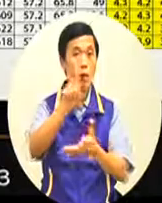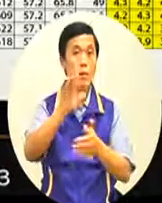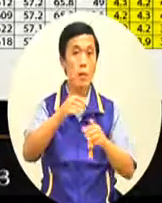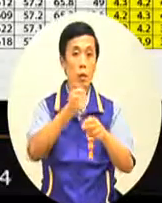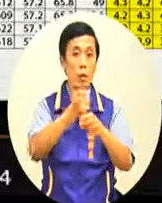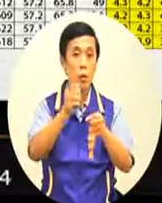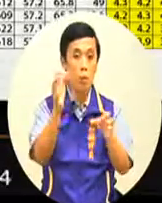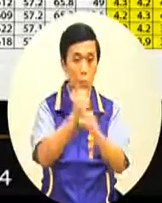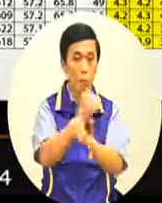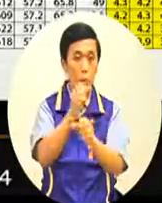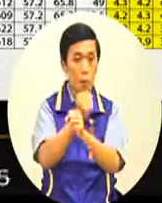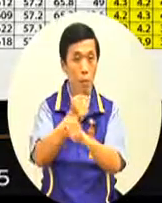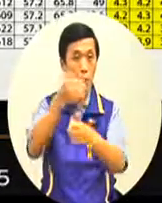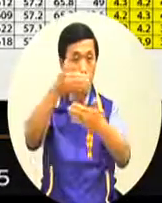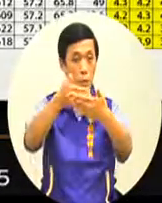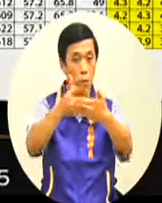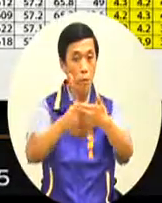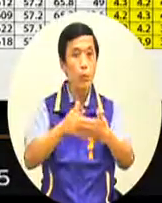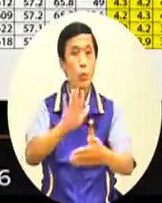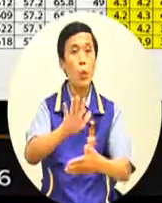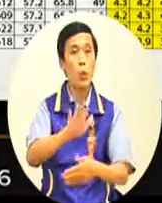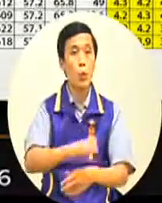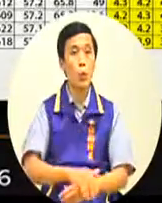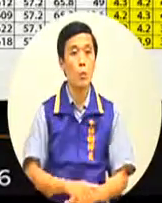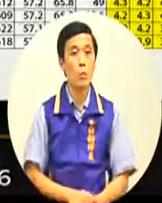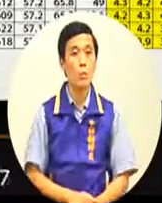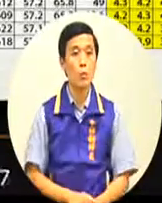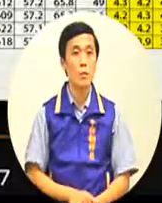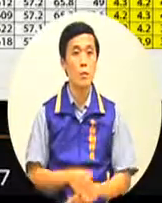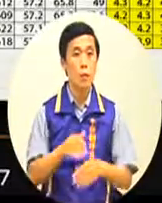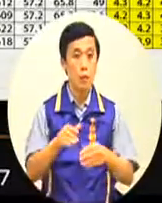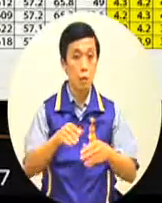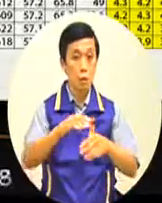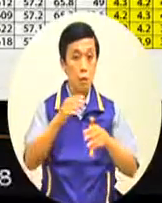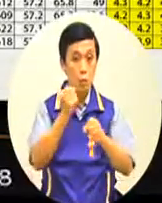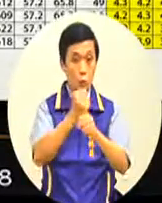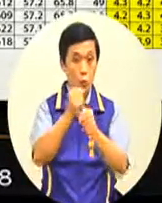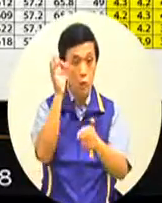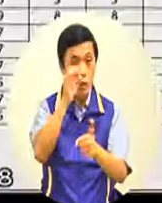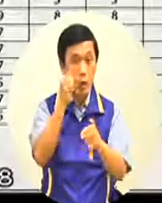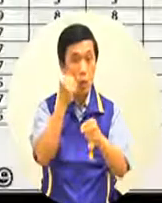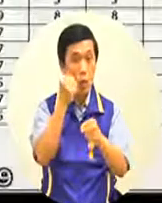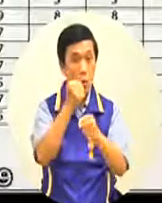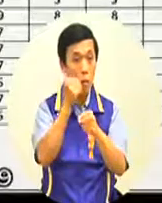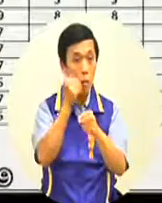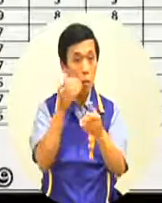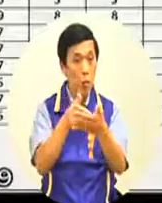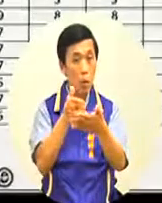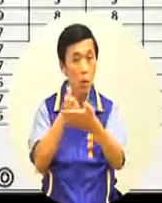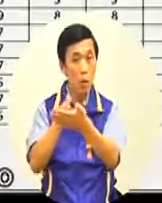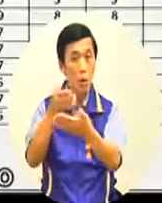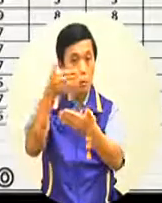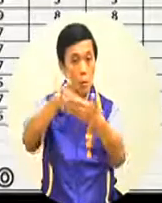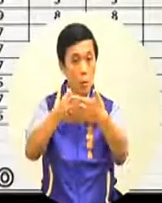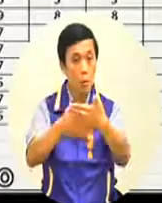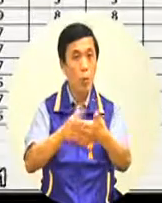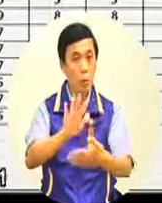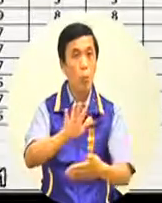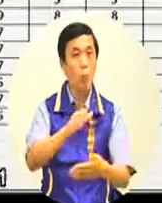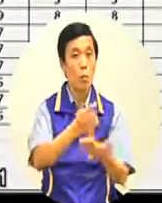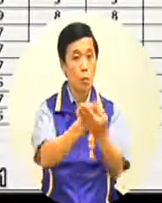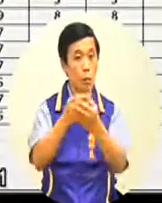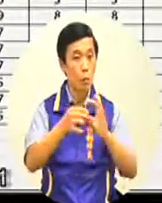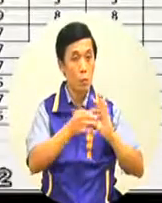的，一直降低，然后整体的失业率在大家一起努力下其实是有改变的。可是我比较关心的其实是